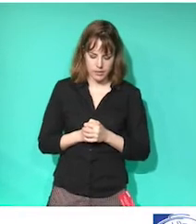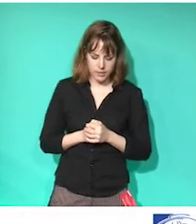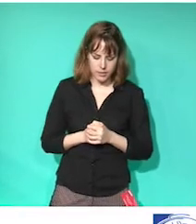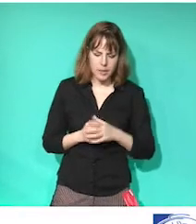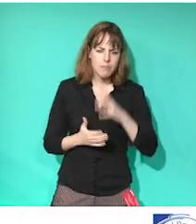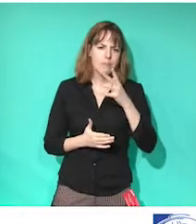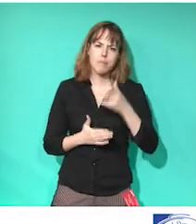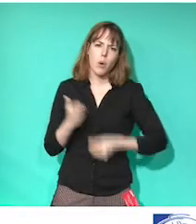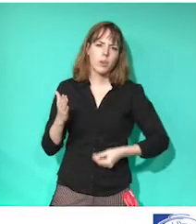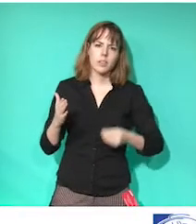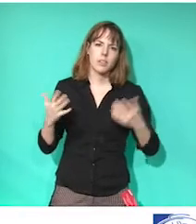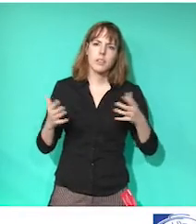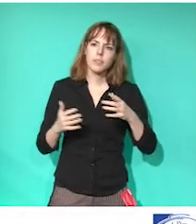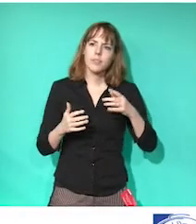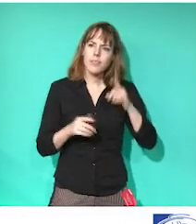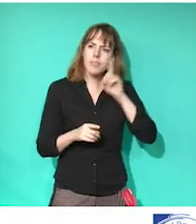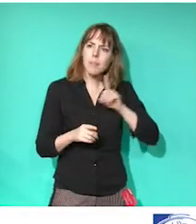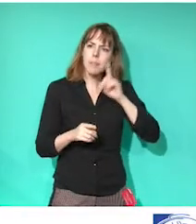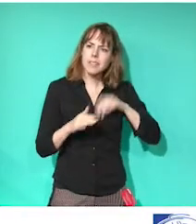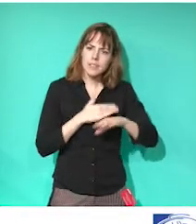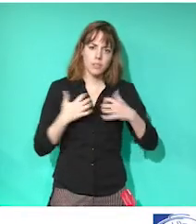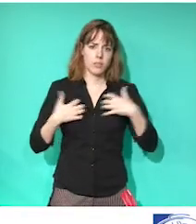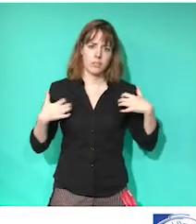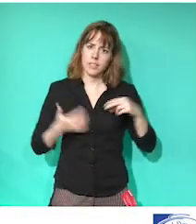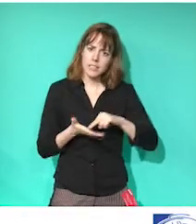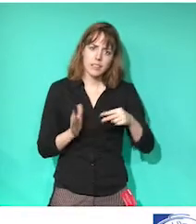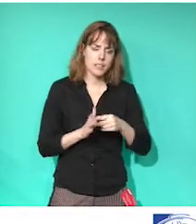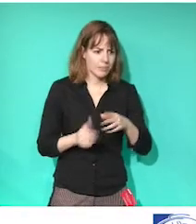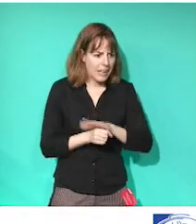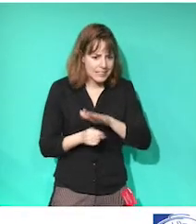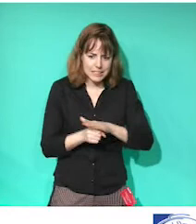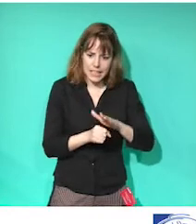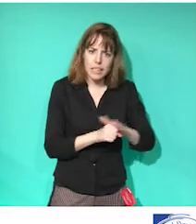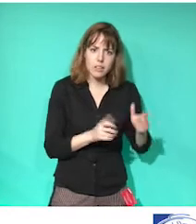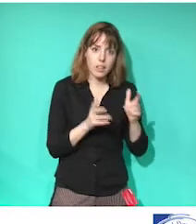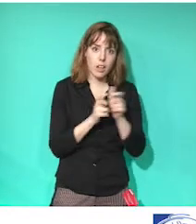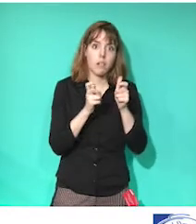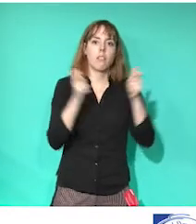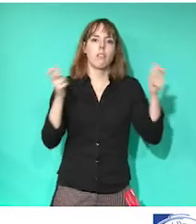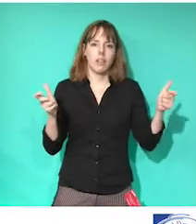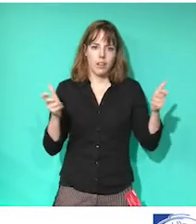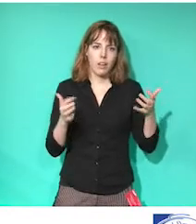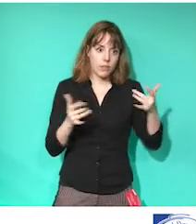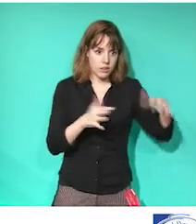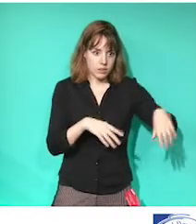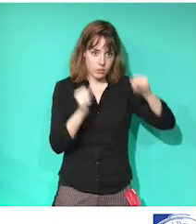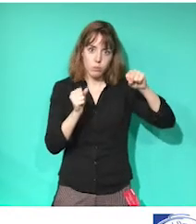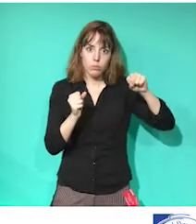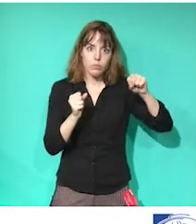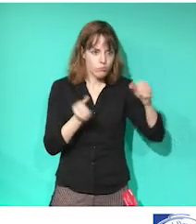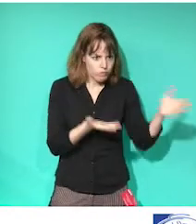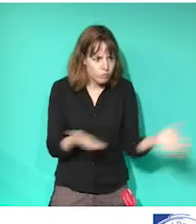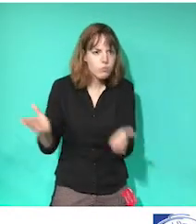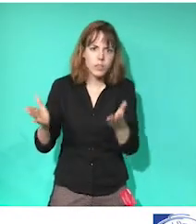carence, une vraie pénurie des femmes dans le milieu scientifique et technique. Et nous, en tant que grande entreprise, nous voulons recruter ces femmes, les